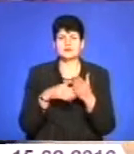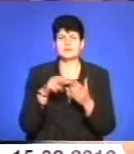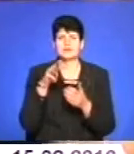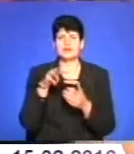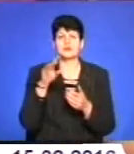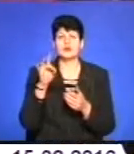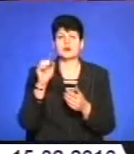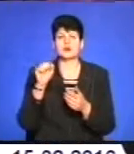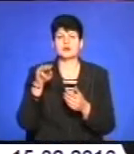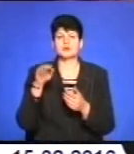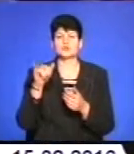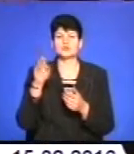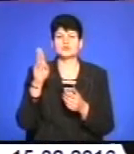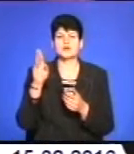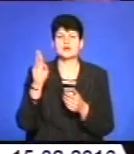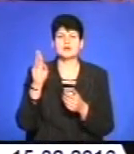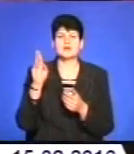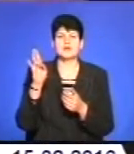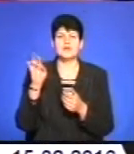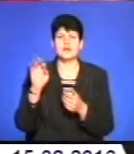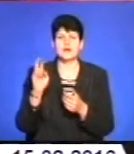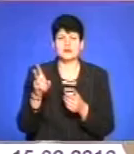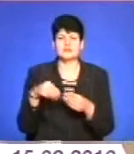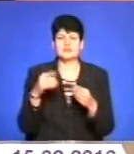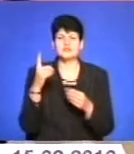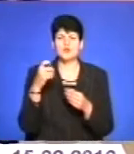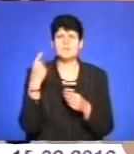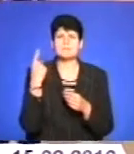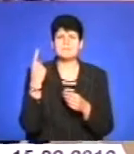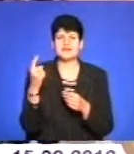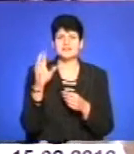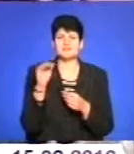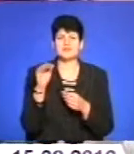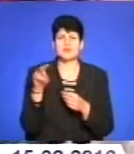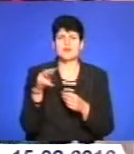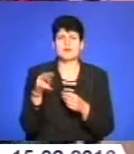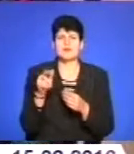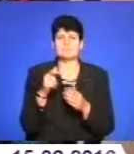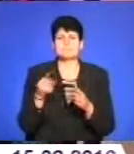Михайло Ратушняк. На церемонії цього року вручили вже 101-ше посвідчення лауреата премії